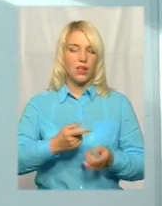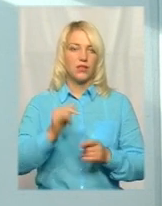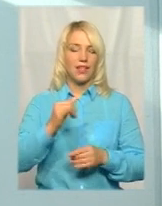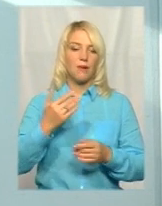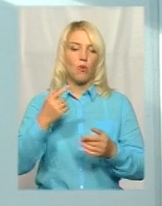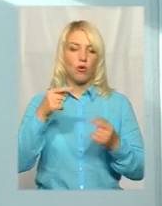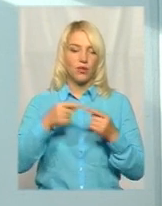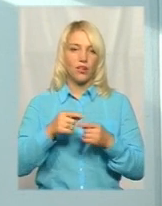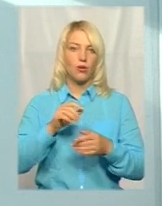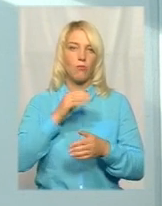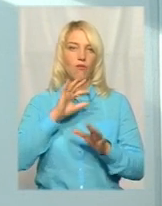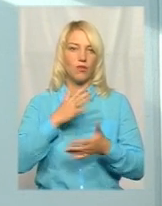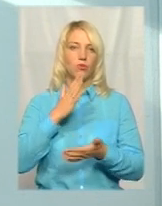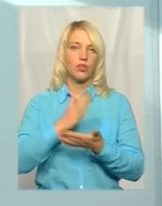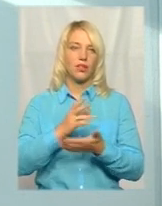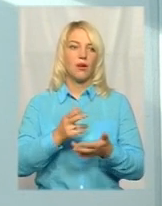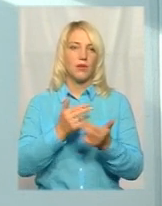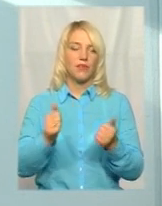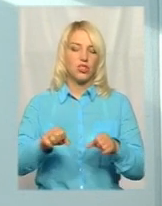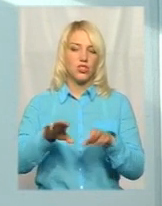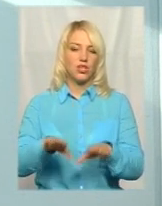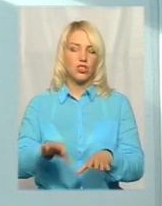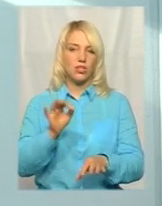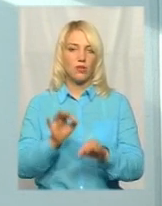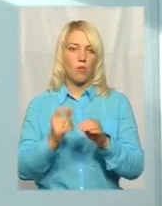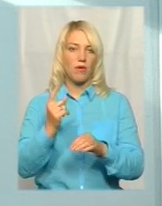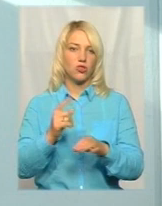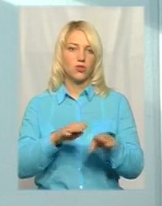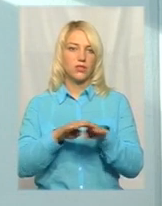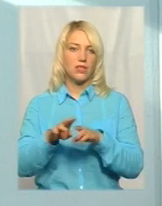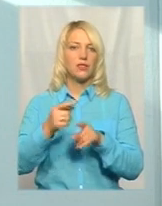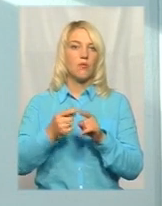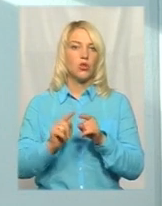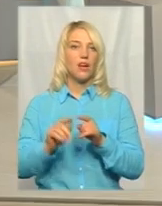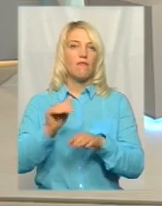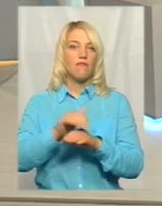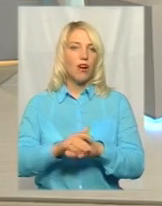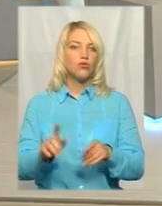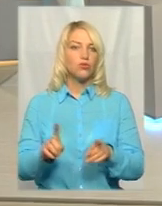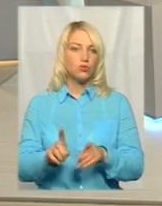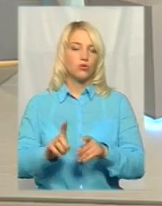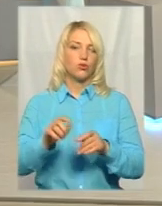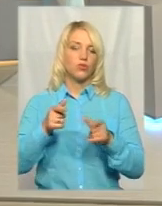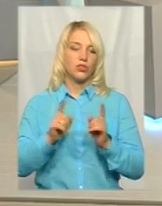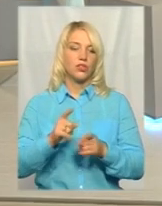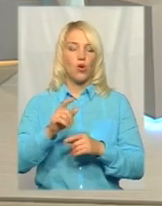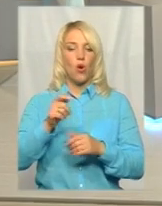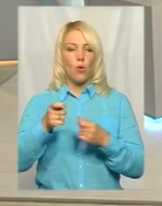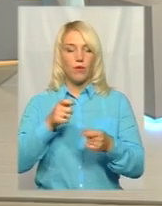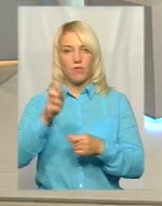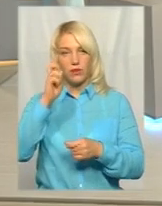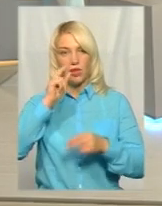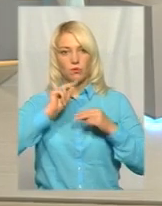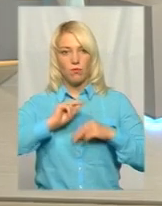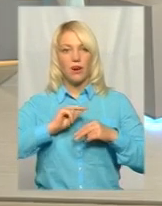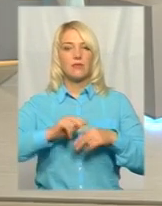конкретному випадку, є підтверджено рішенням суду першої інстанції вже факт того, що дійсно управління Держпраці правильно застосувало